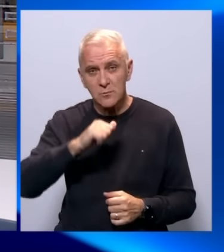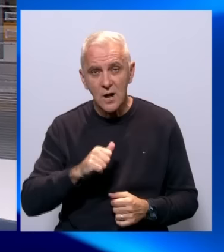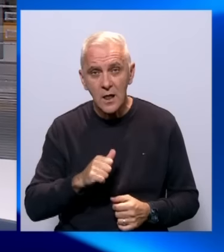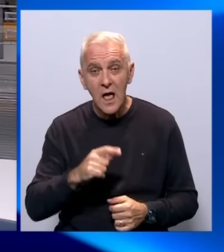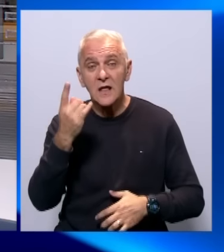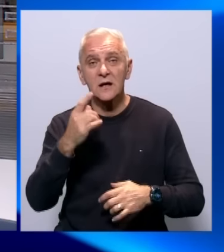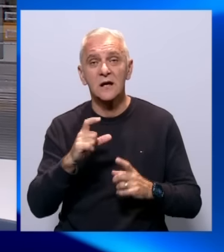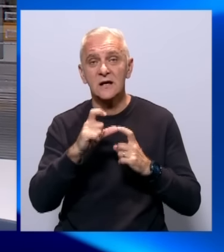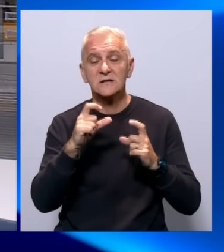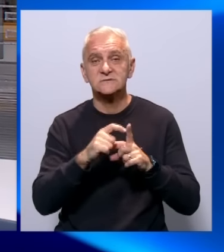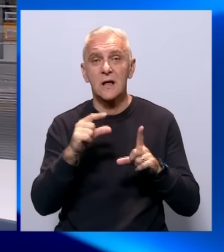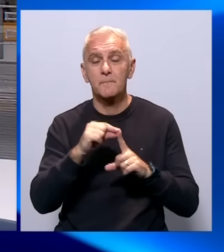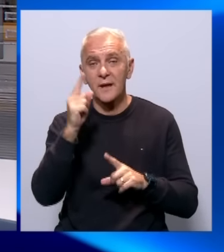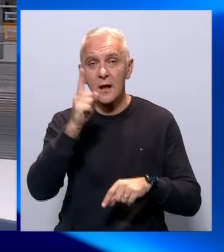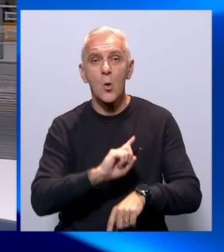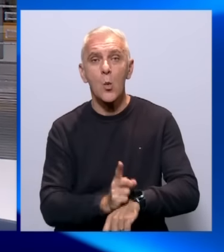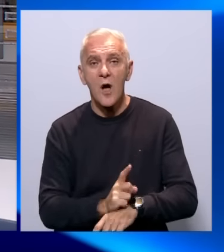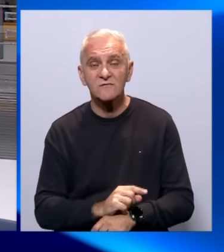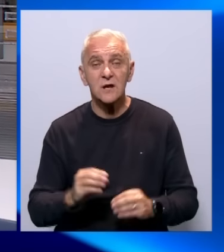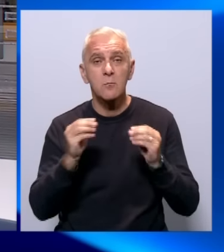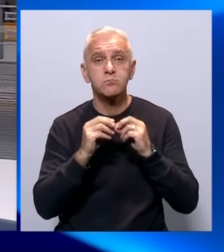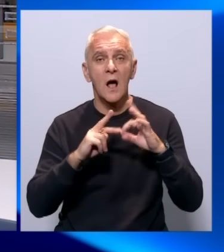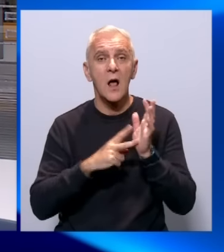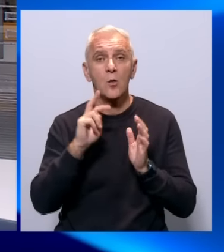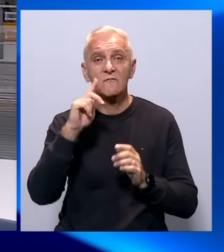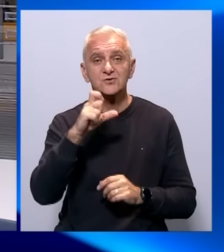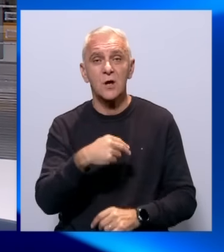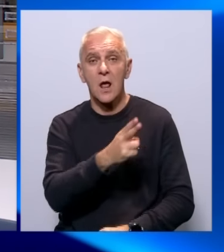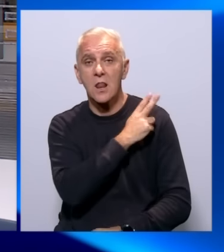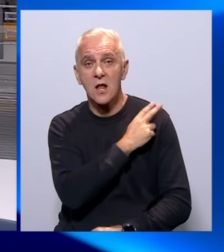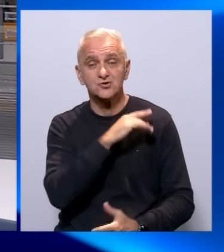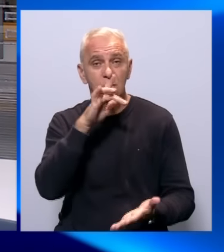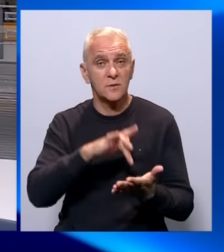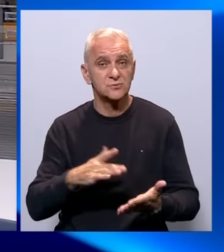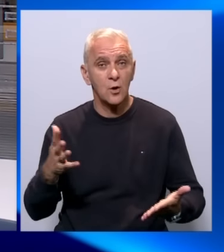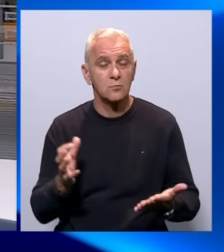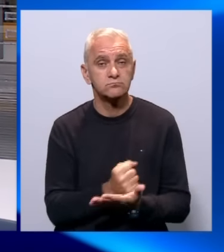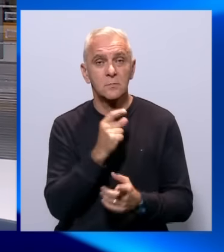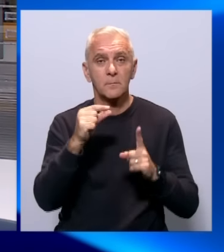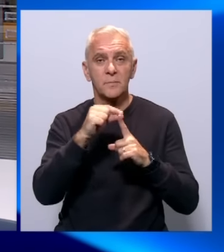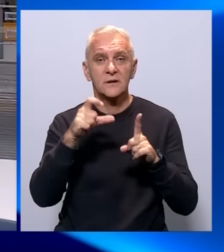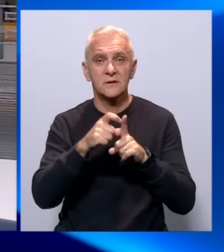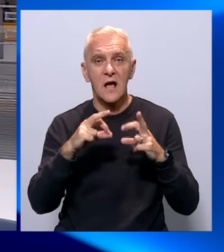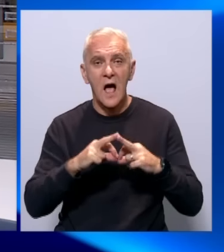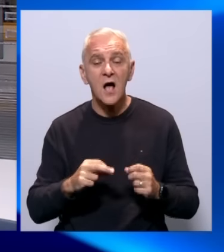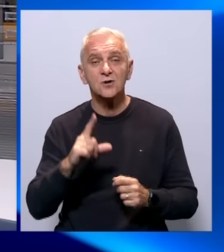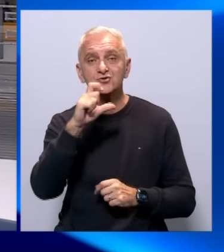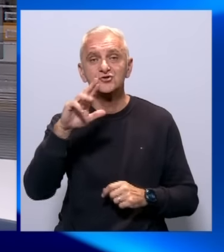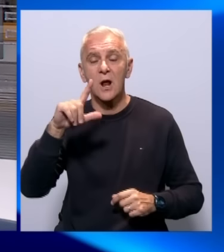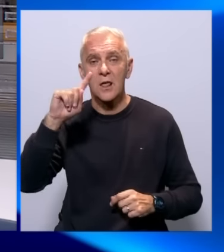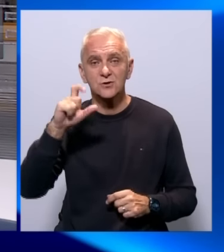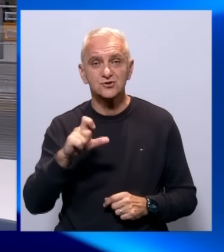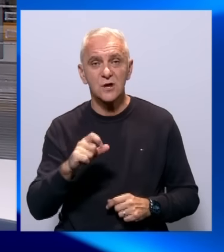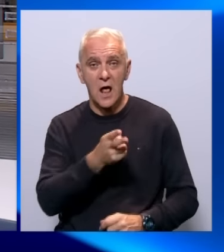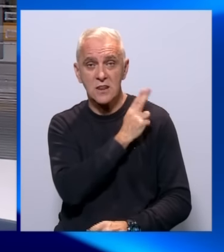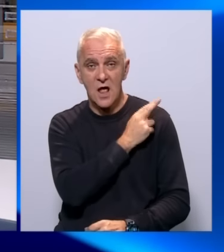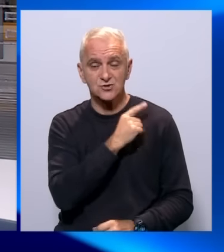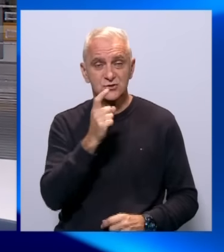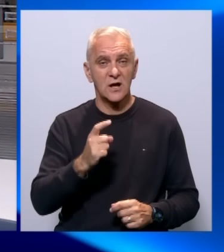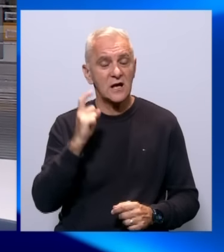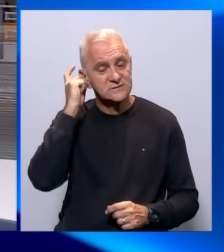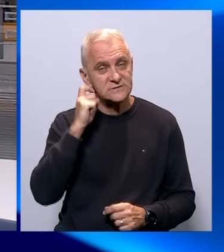i Socijaldemokrati u Lukavcu. U Banovićima je načelničko mjesto ponovno osvojio PDA, a u Čeliću načelnik je